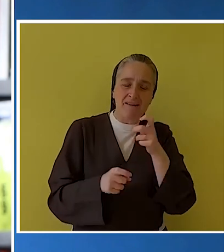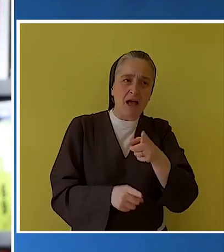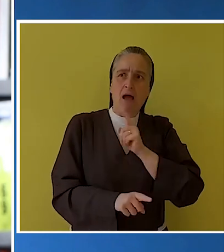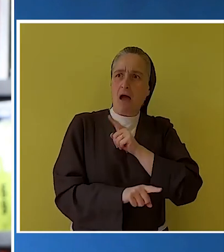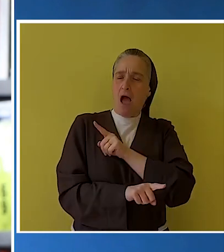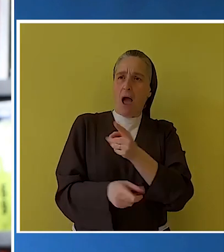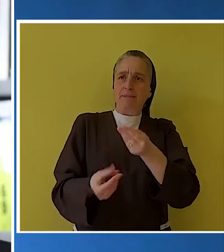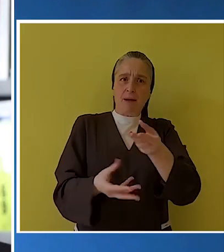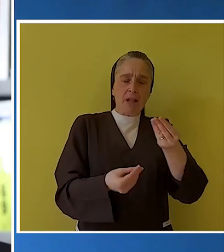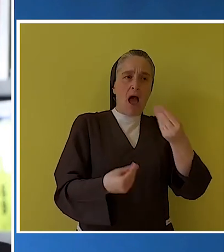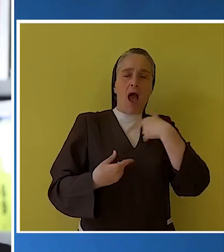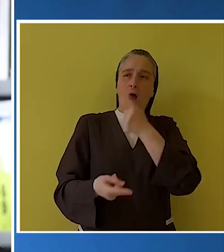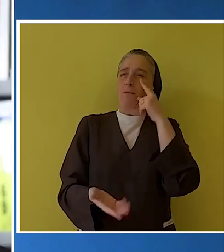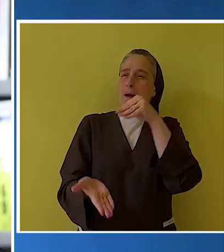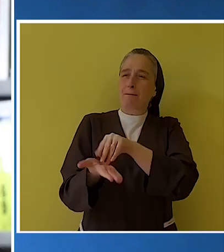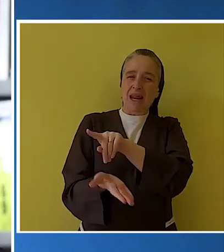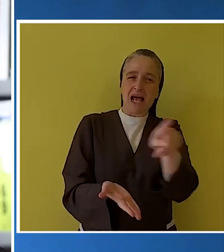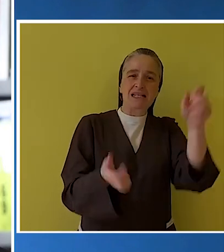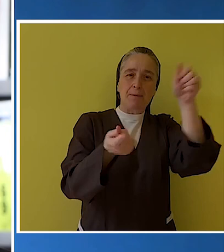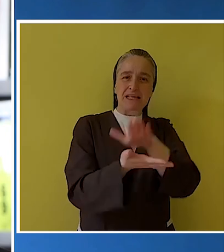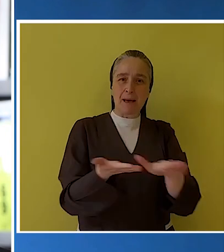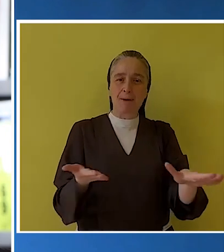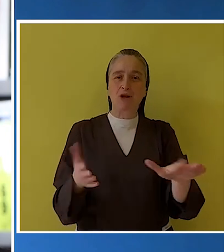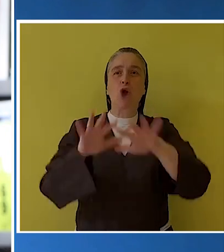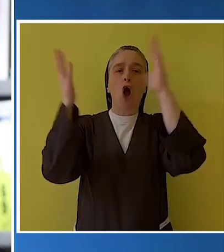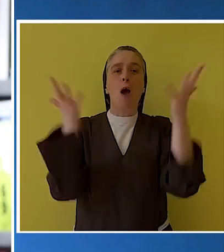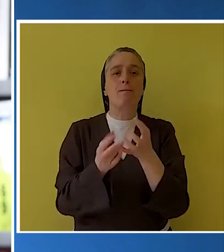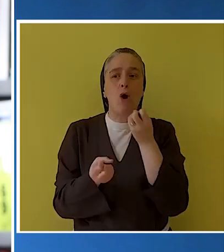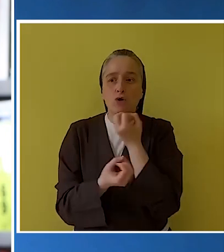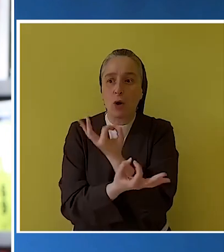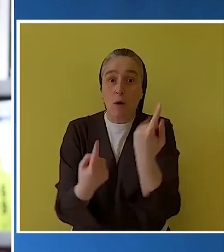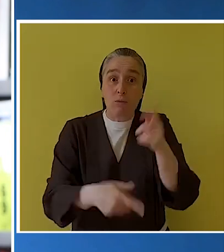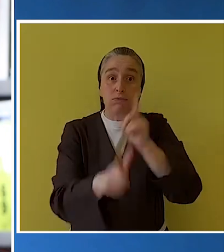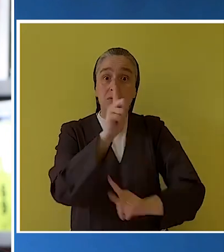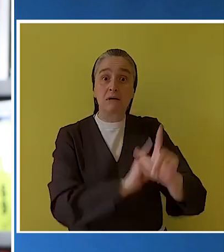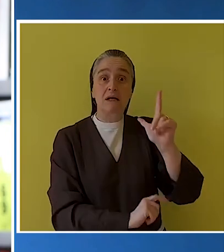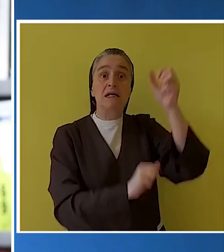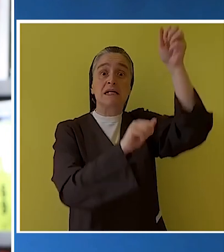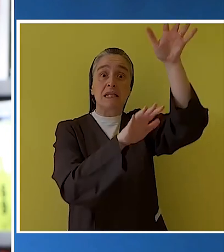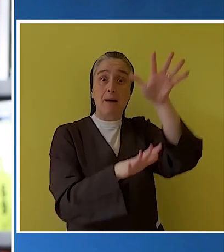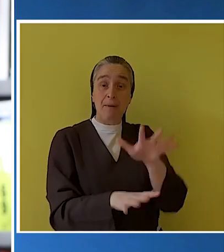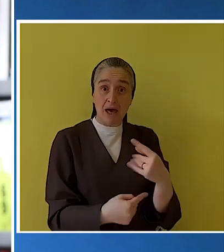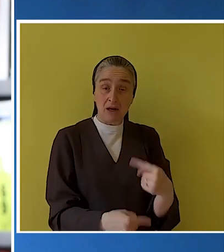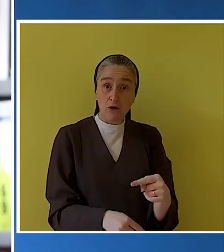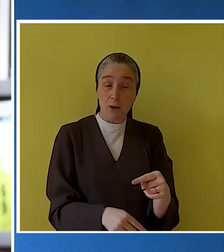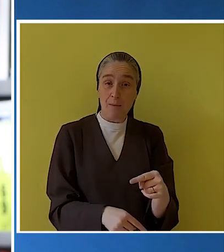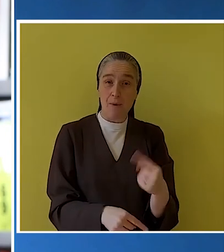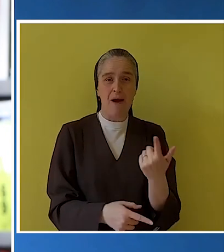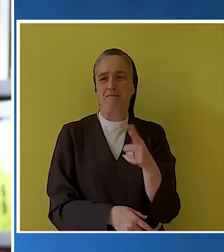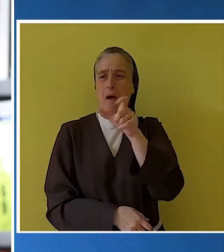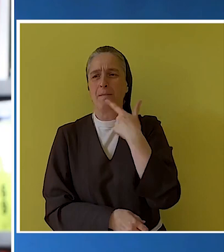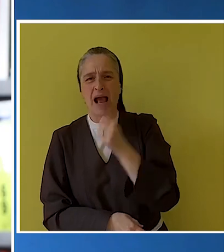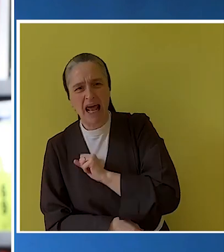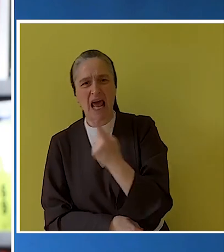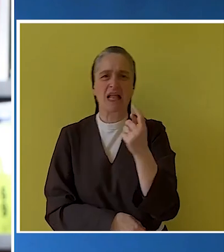che riguarda la comunità cristiana. Ma in realtà ogni cosa buona che c'è nel mondo viene dallo Spirito e ogni cosa vera, da chiunque sia detta, un ateo, un